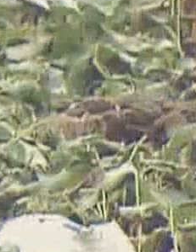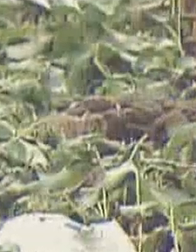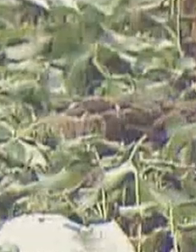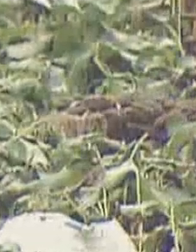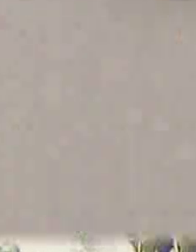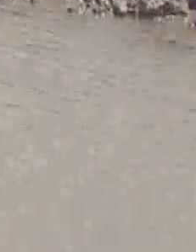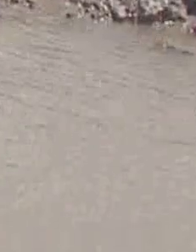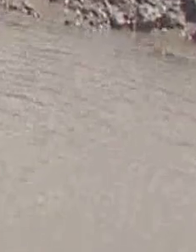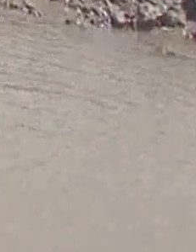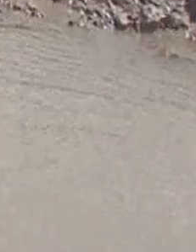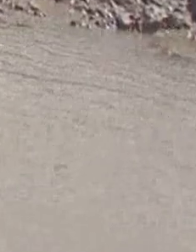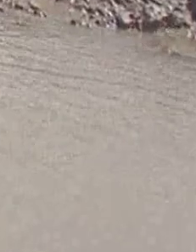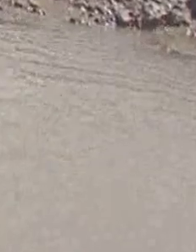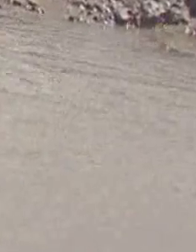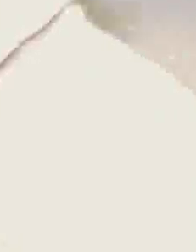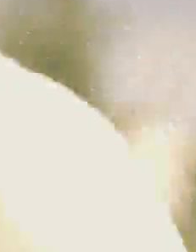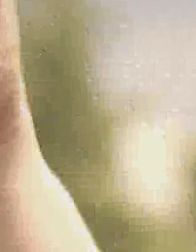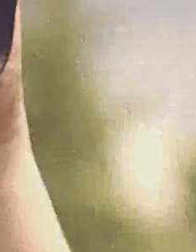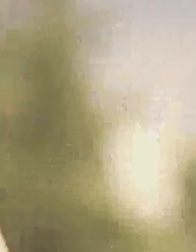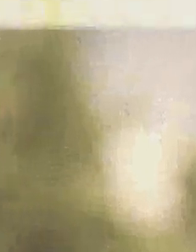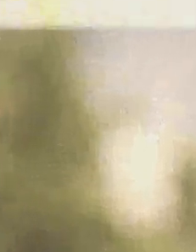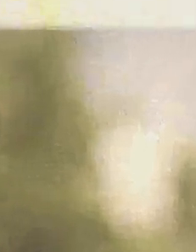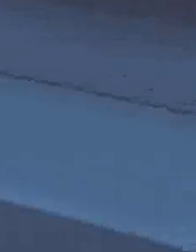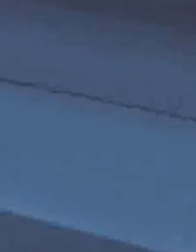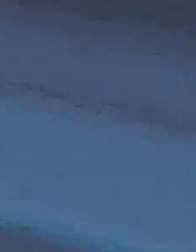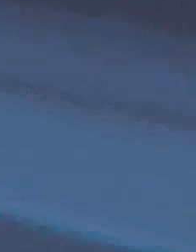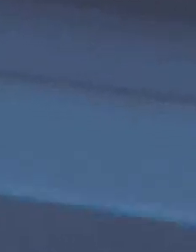호가와 주택에 사고 위험이 있어 보입니다.